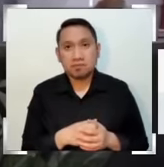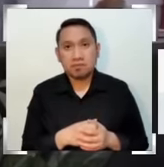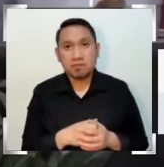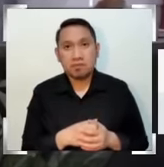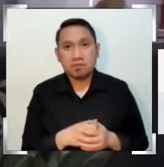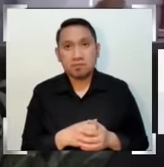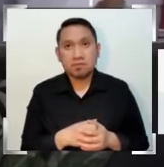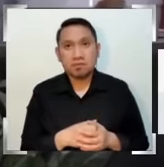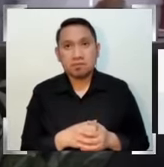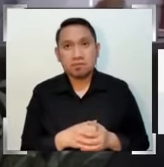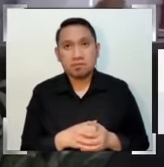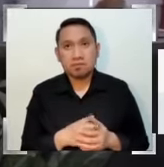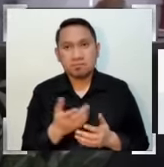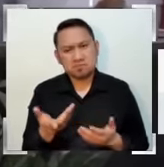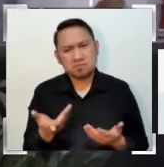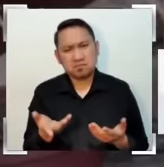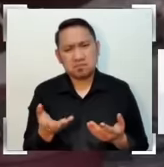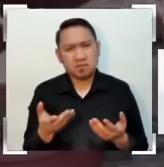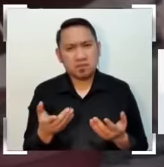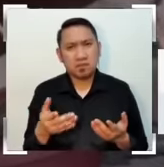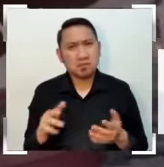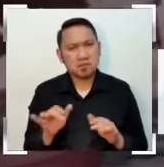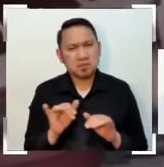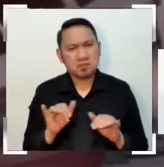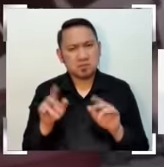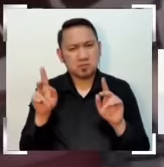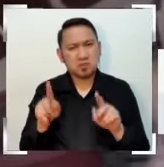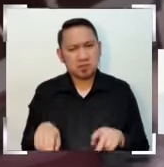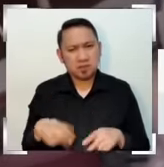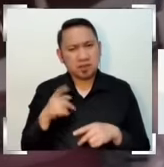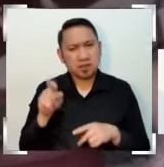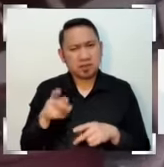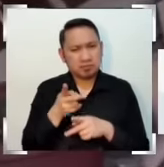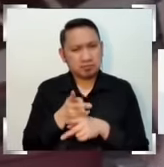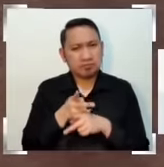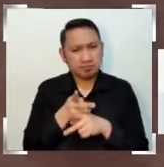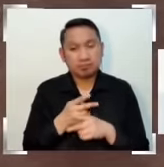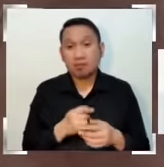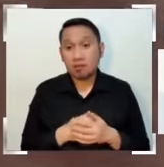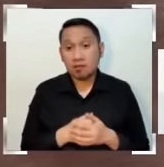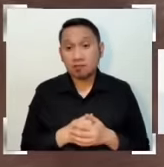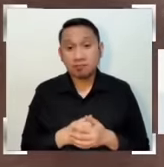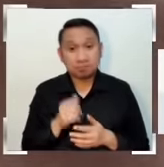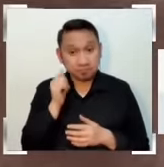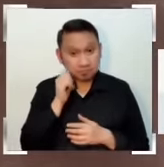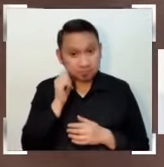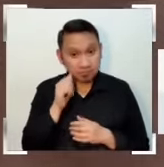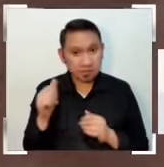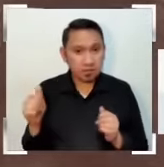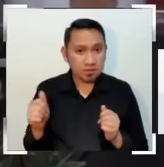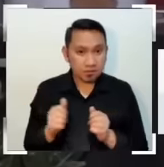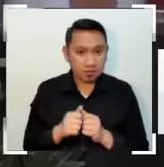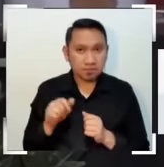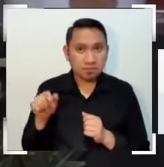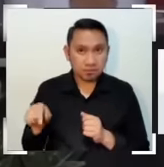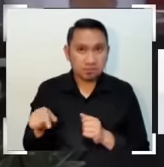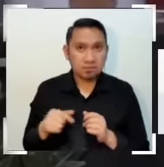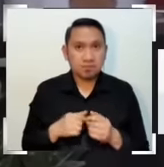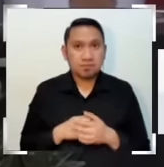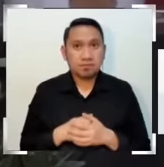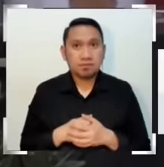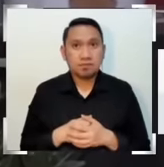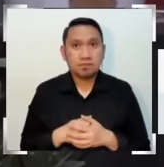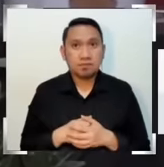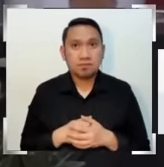aso parang tinitip mo rin siya parang tao. Kung pwede nga lang daw palaging nandyan si Phil sa tabi nila. Gusto